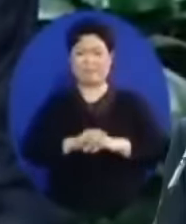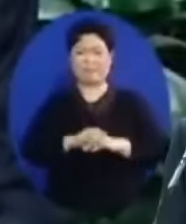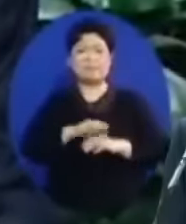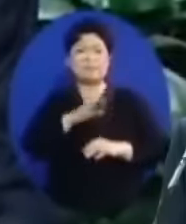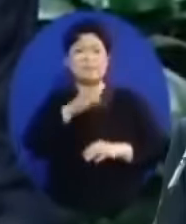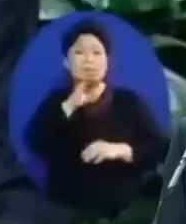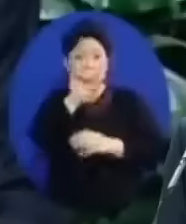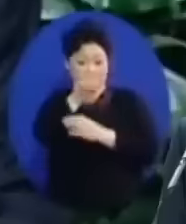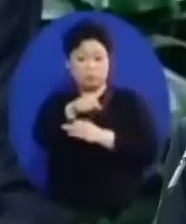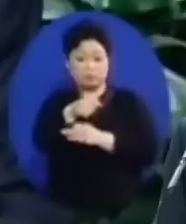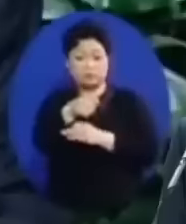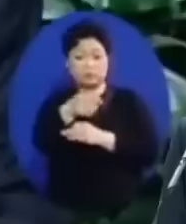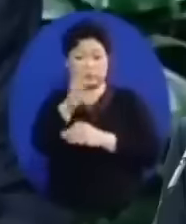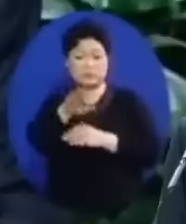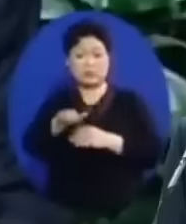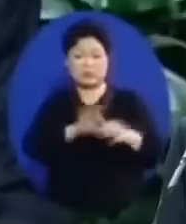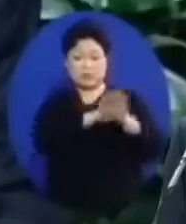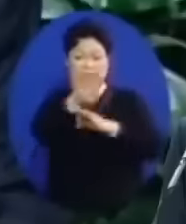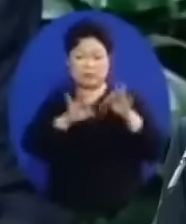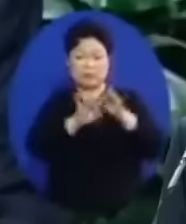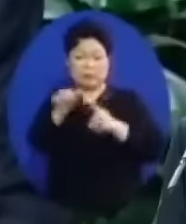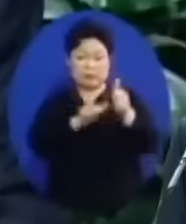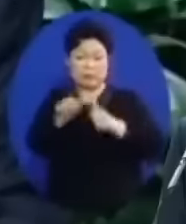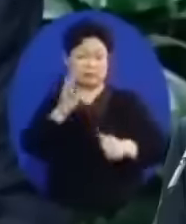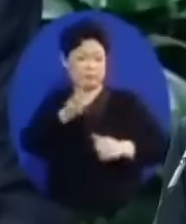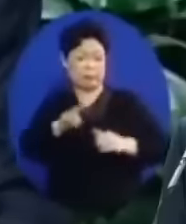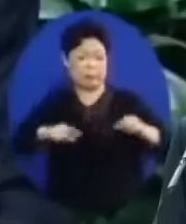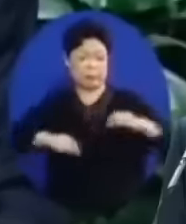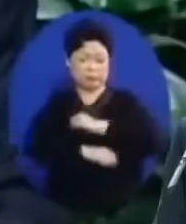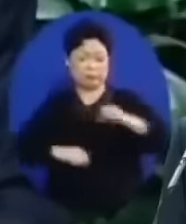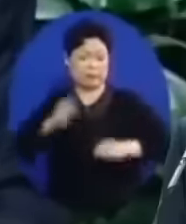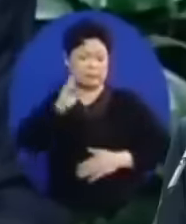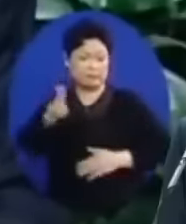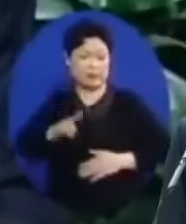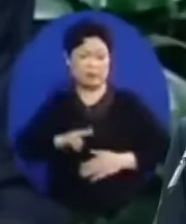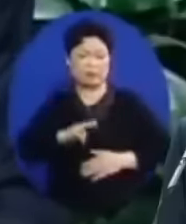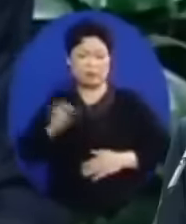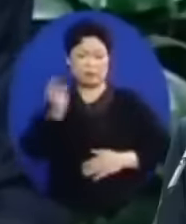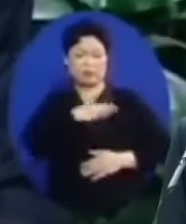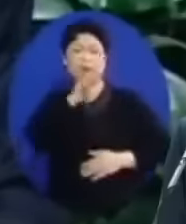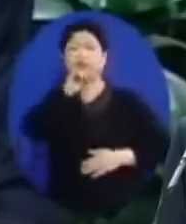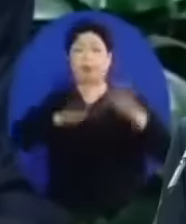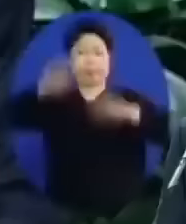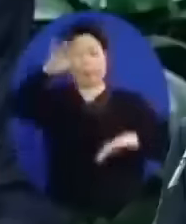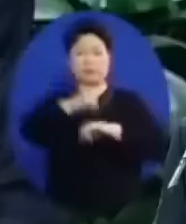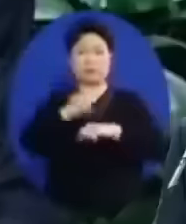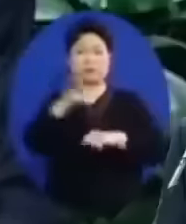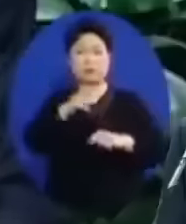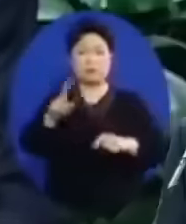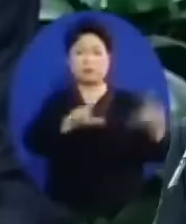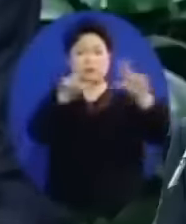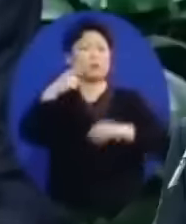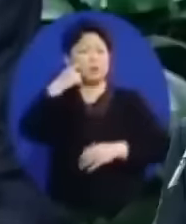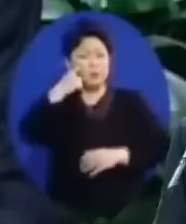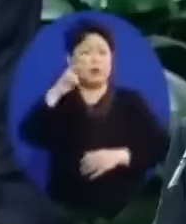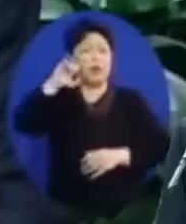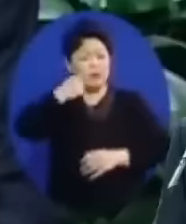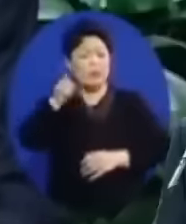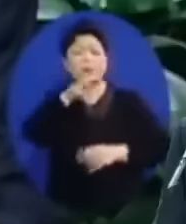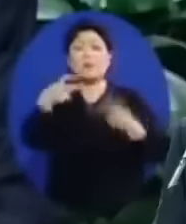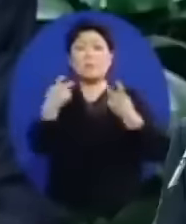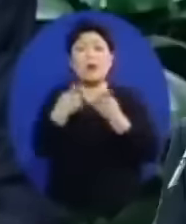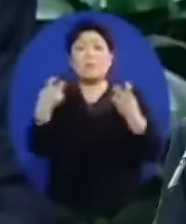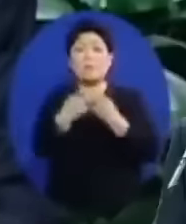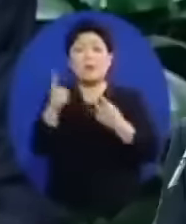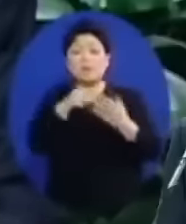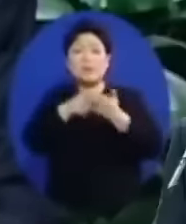집안을 허락하나 경쟁이 심하고 부패가 심하고 빈부격차가 심해져서 또 못 살게 되고 이 어려움을 우리가